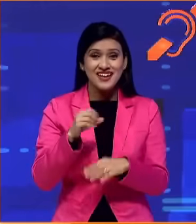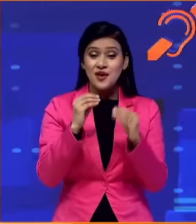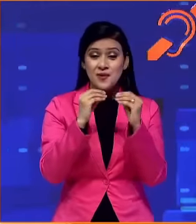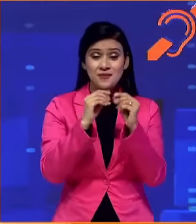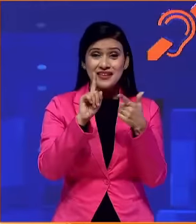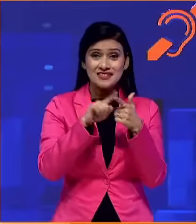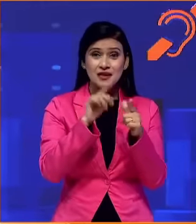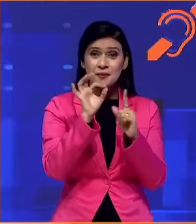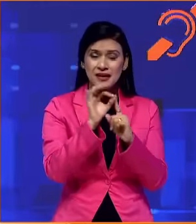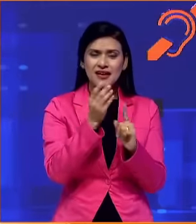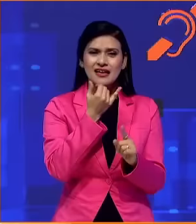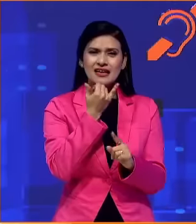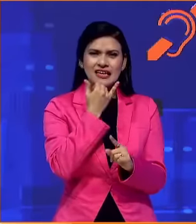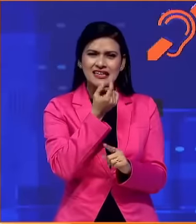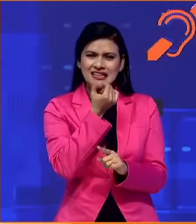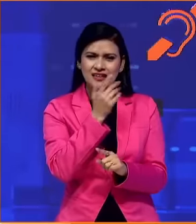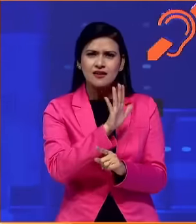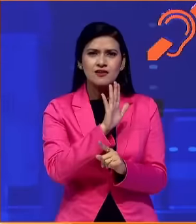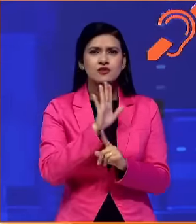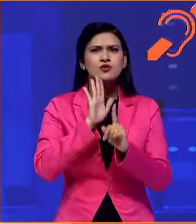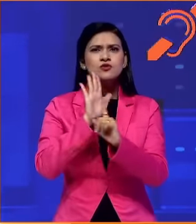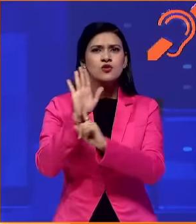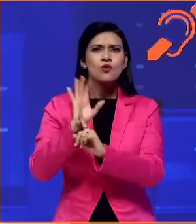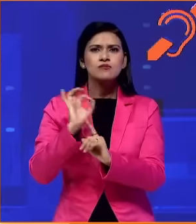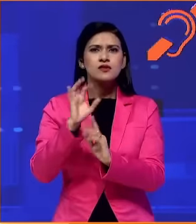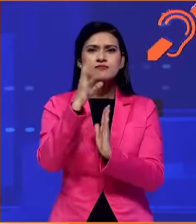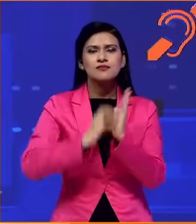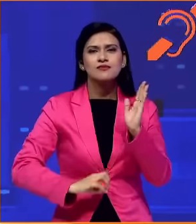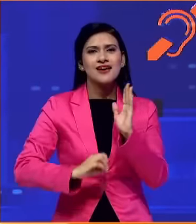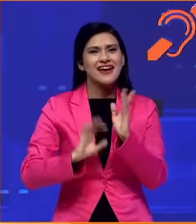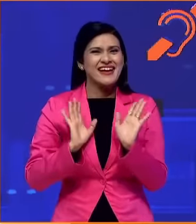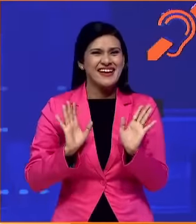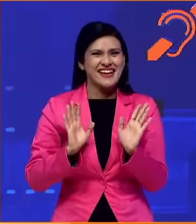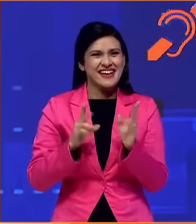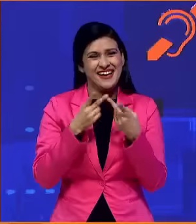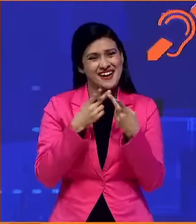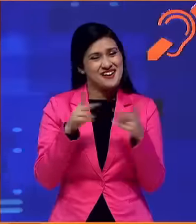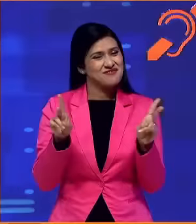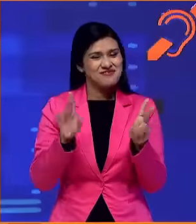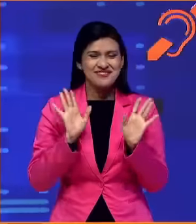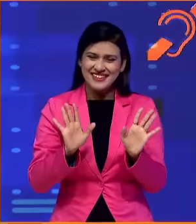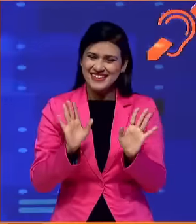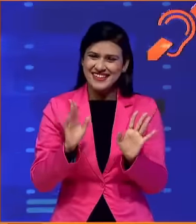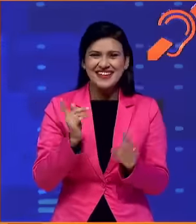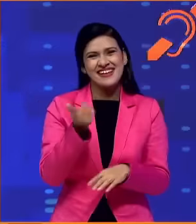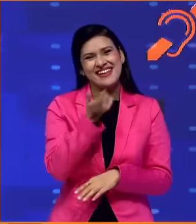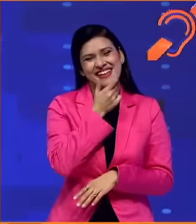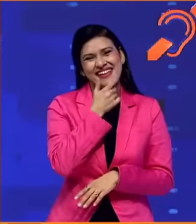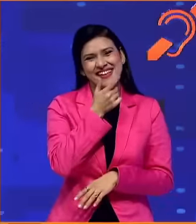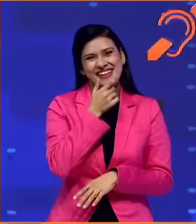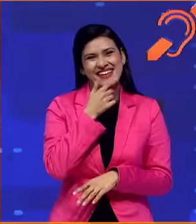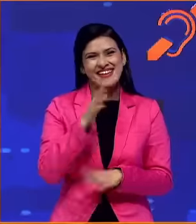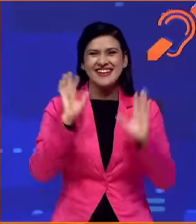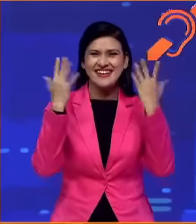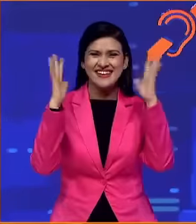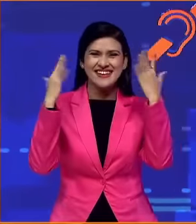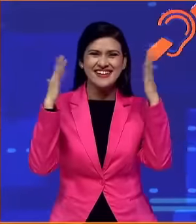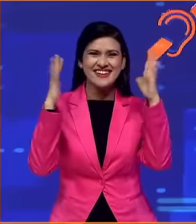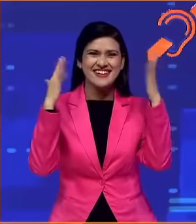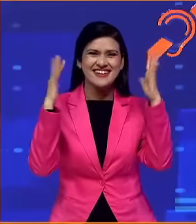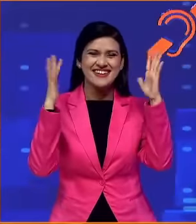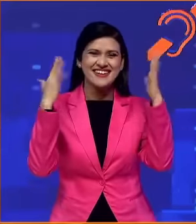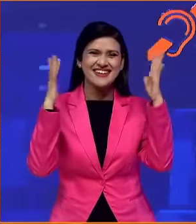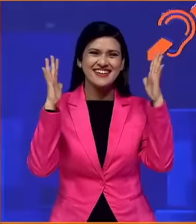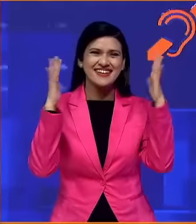अगरकोई भाजपाकार्यकर्ताकुछगलतकहताहै,तो किसीकीहिम्मतकैसेहुईकिवह